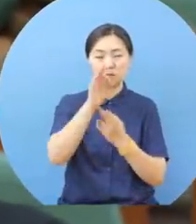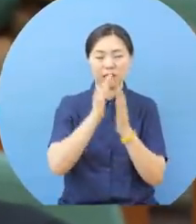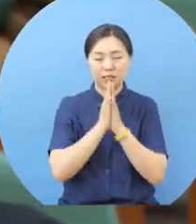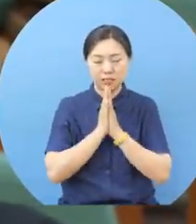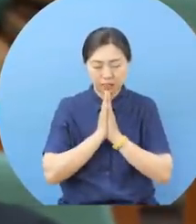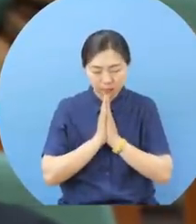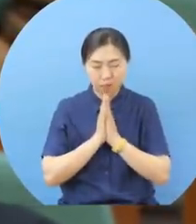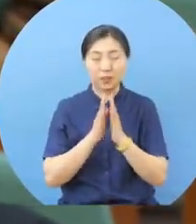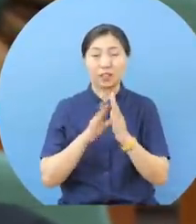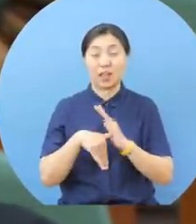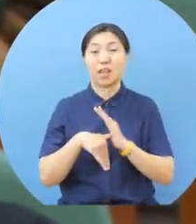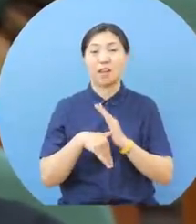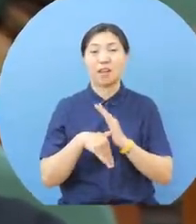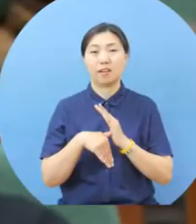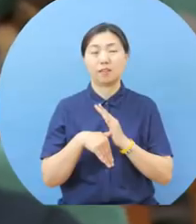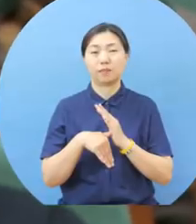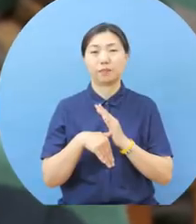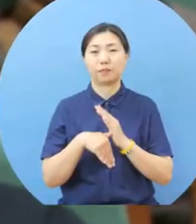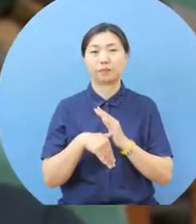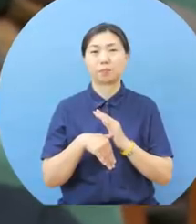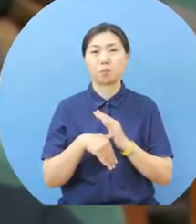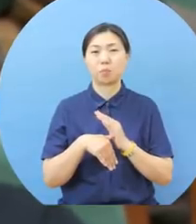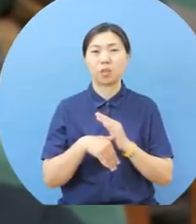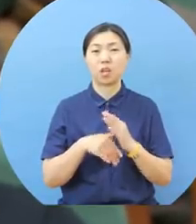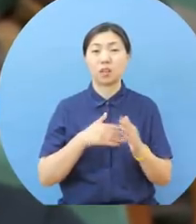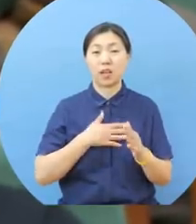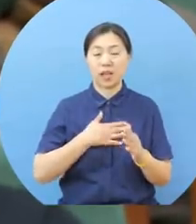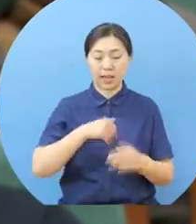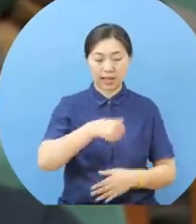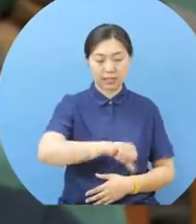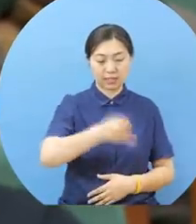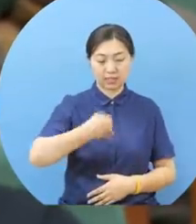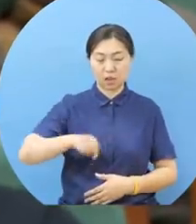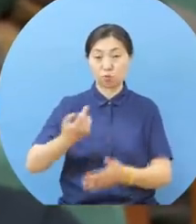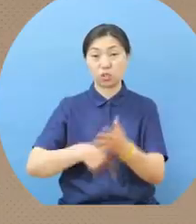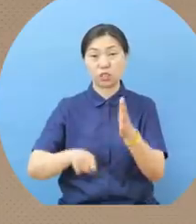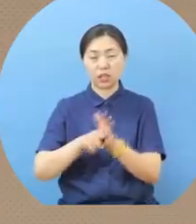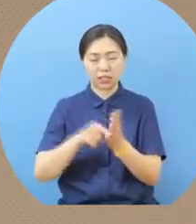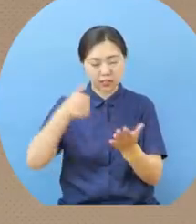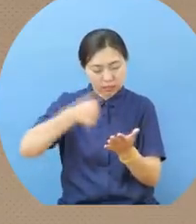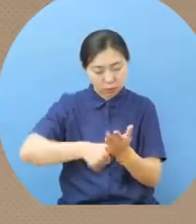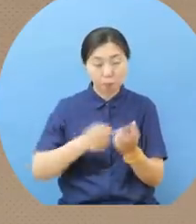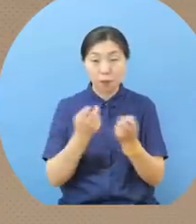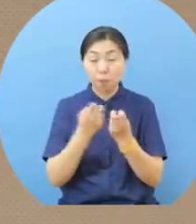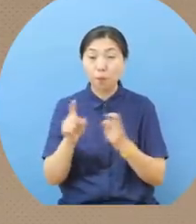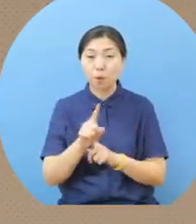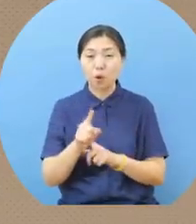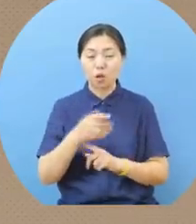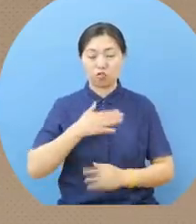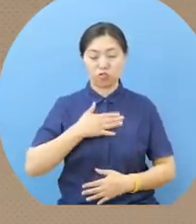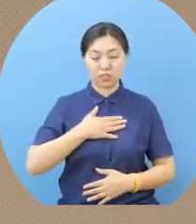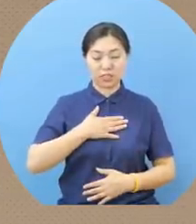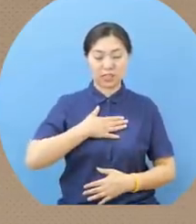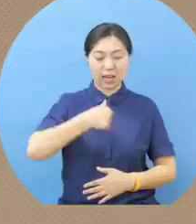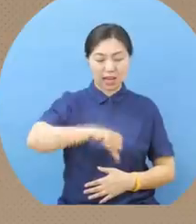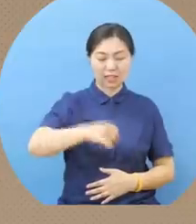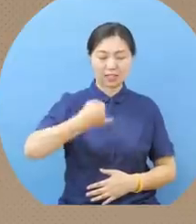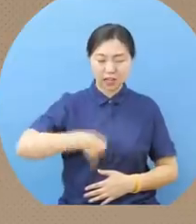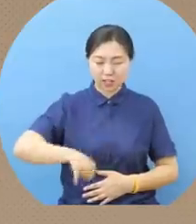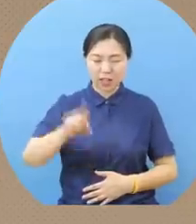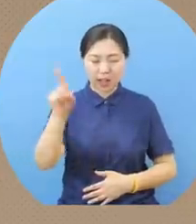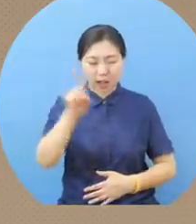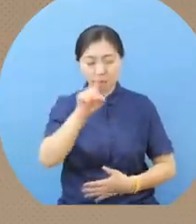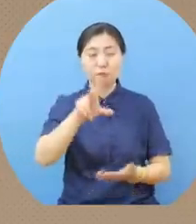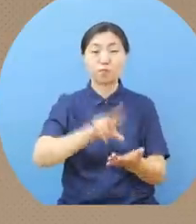아 아침에 기도할 땐 그래도 제가 아이들을 위한 음 그러면 아침에 기도할 때 우리의 아에 데는 아무